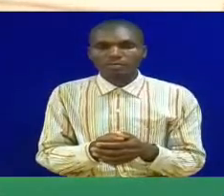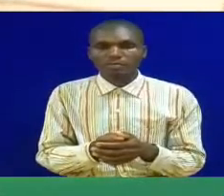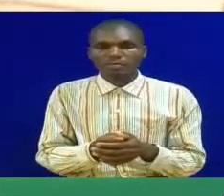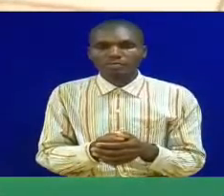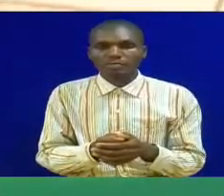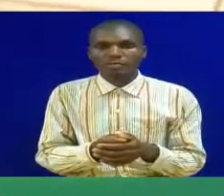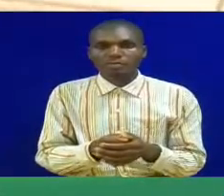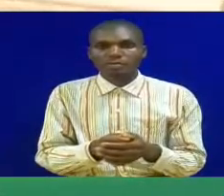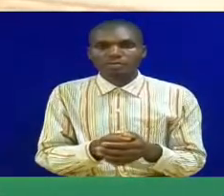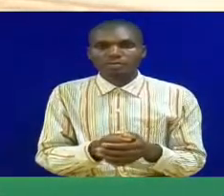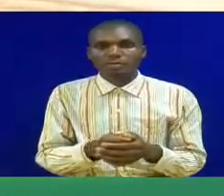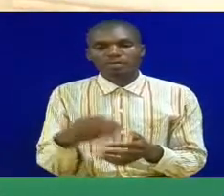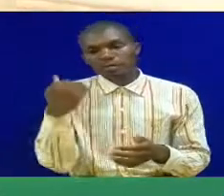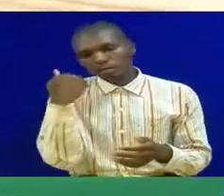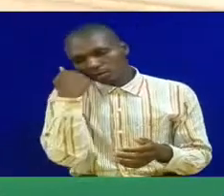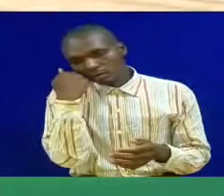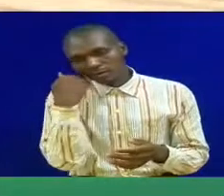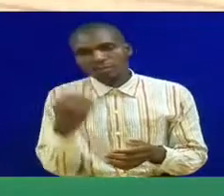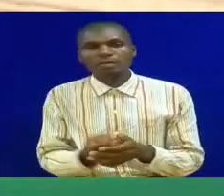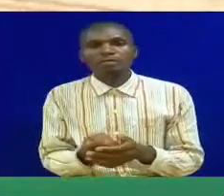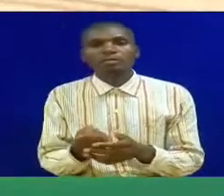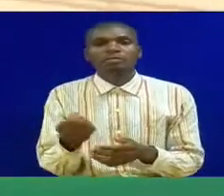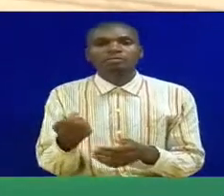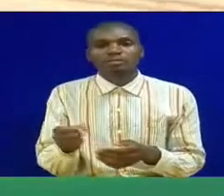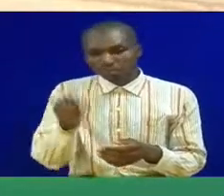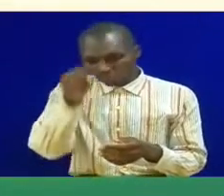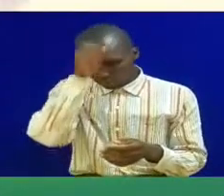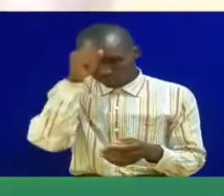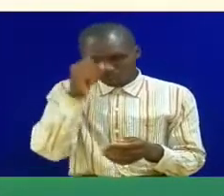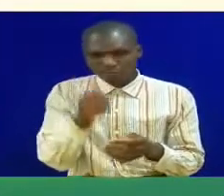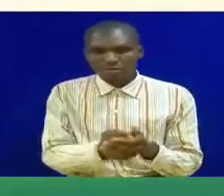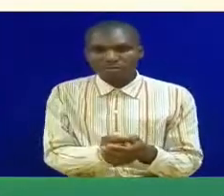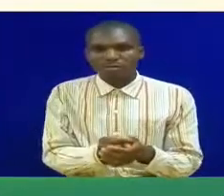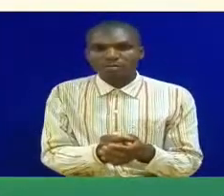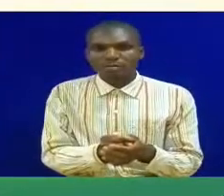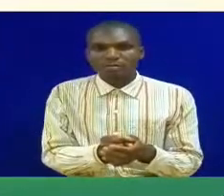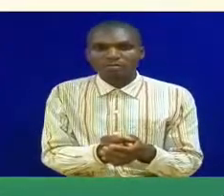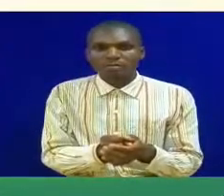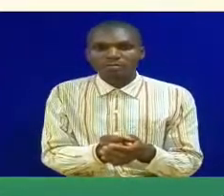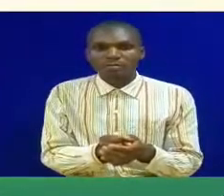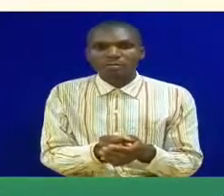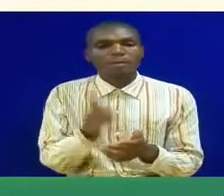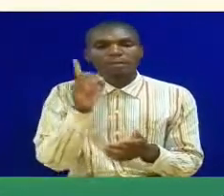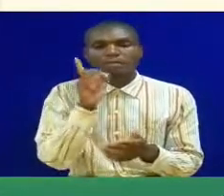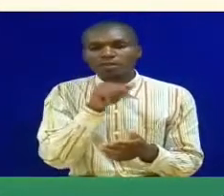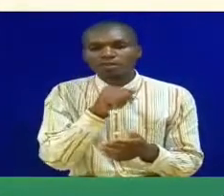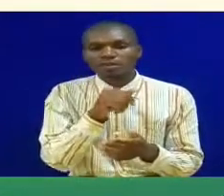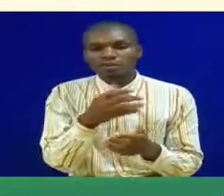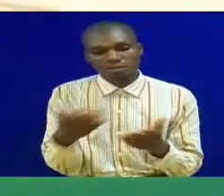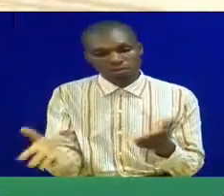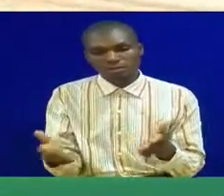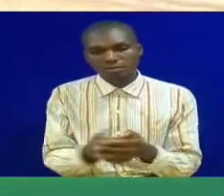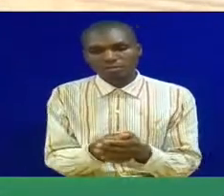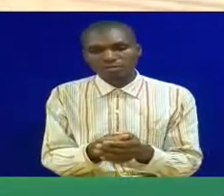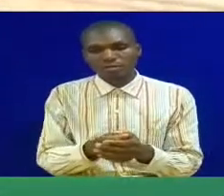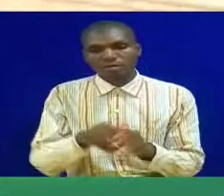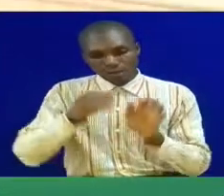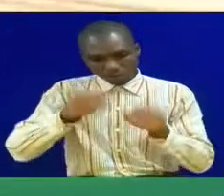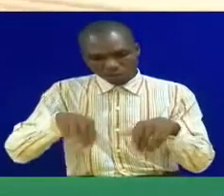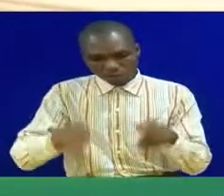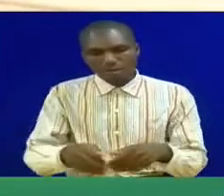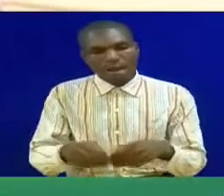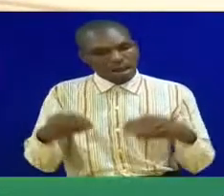ugonjwa, ujinga, na umaskini. Kulivisha hii mambo yote, wakulima